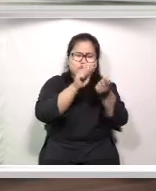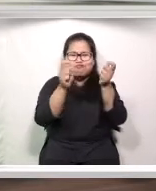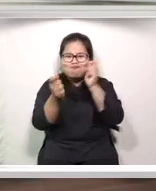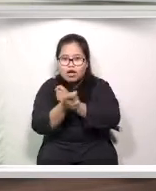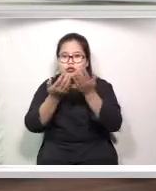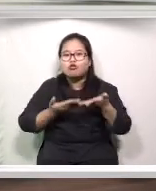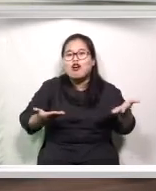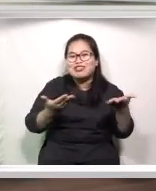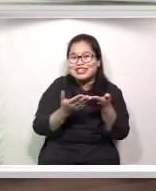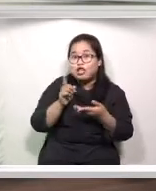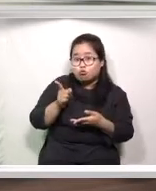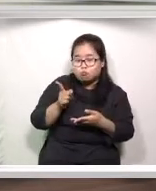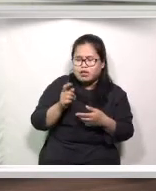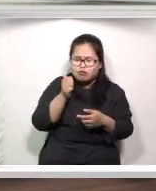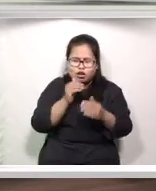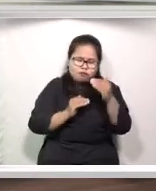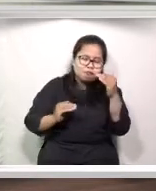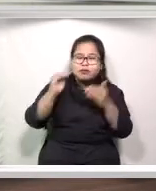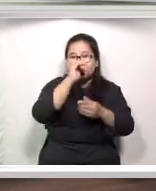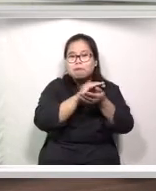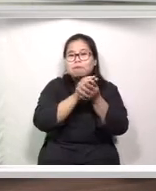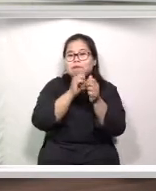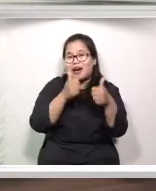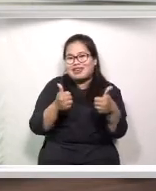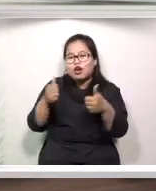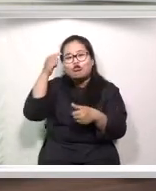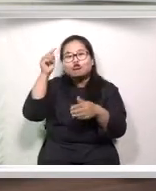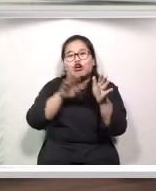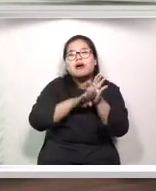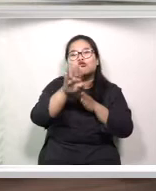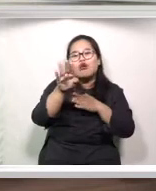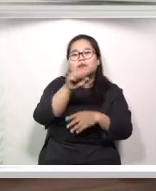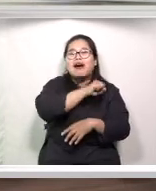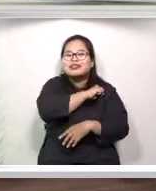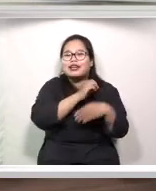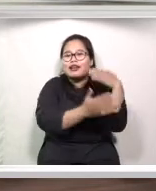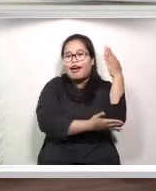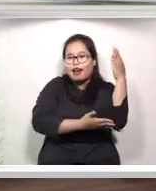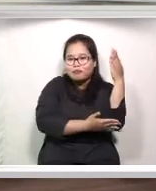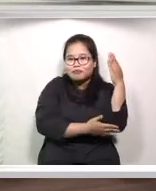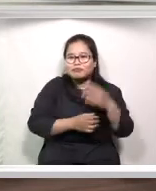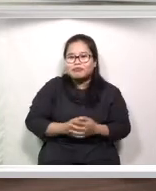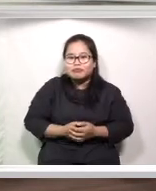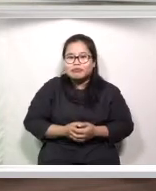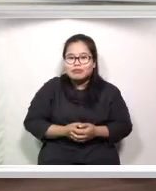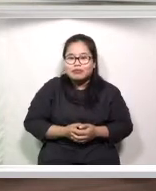merubah kondisi tersebut menjadi lebih baik demi kemajuan bangsa dan negara.